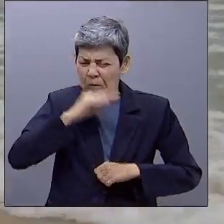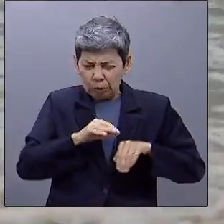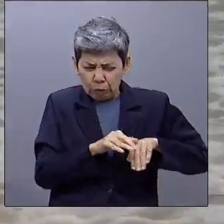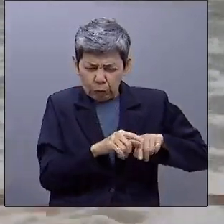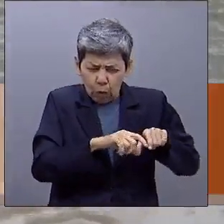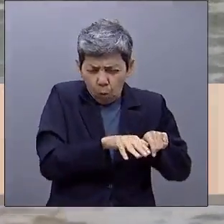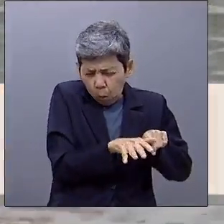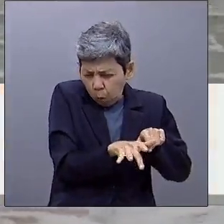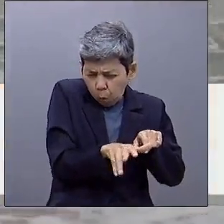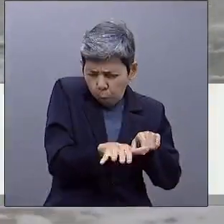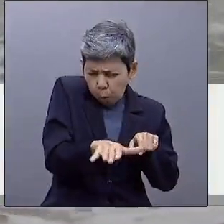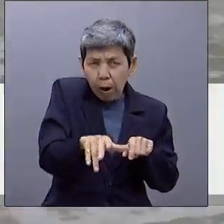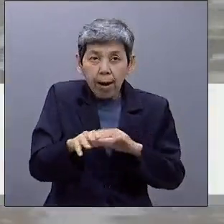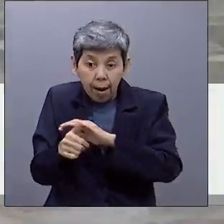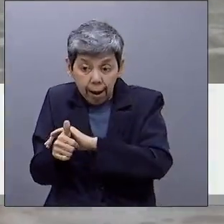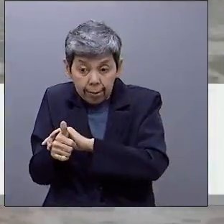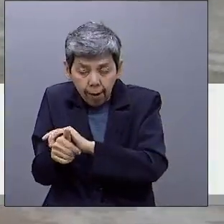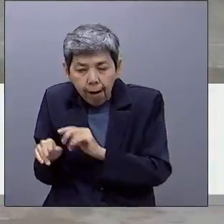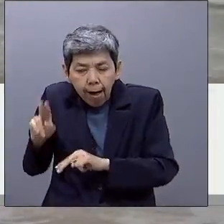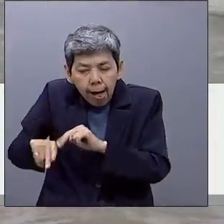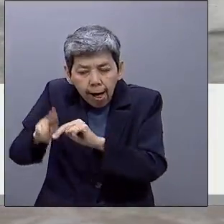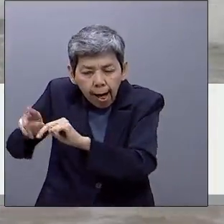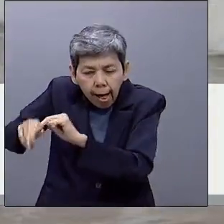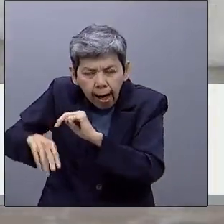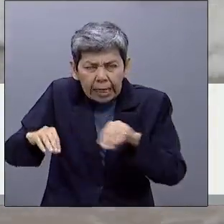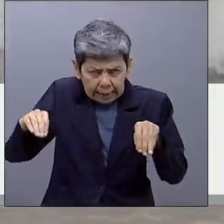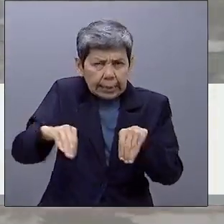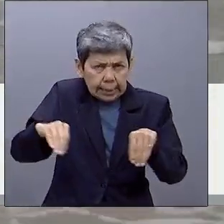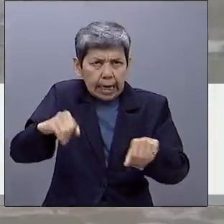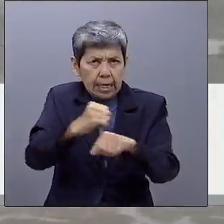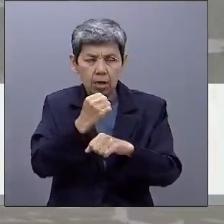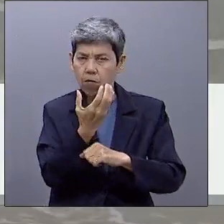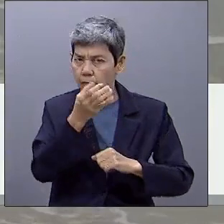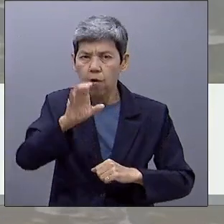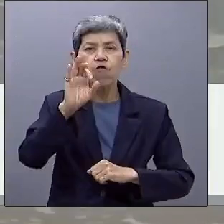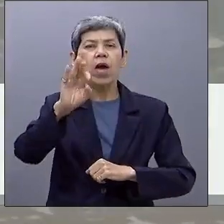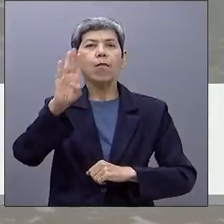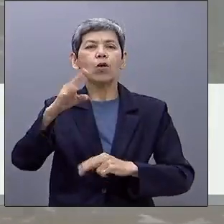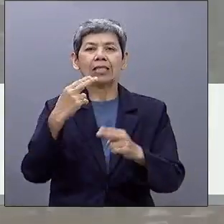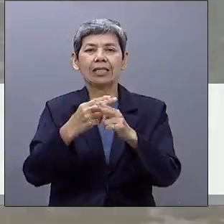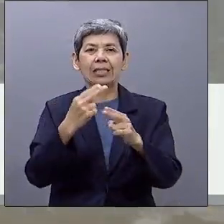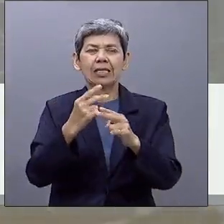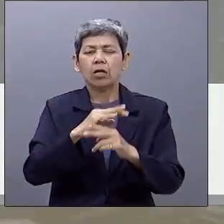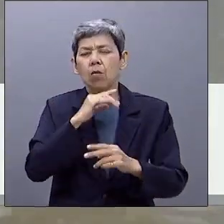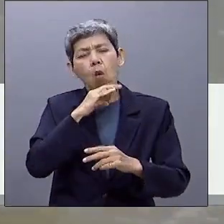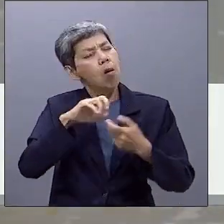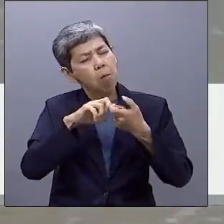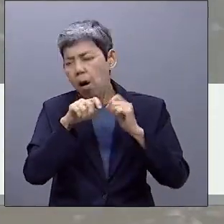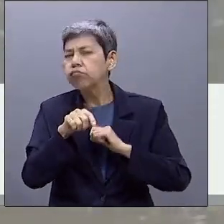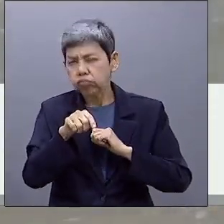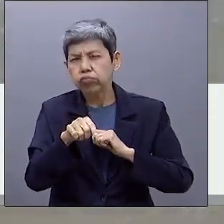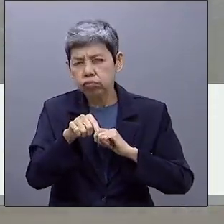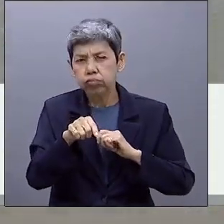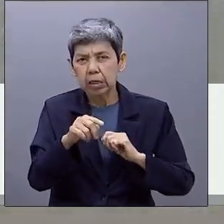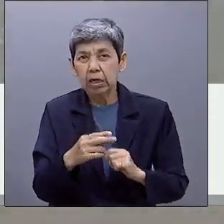ใกล้กับจุดที่เต่ามะเฟืองขึ้นมาวางไข่โดยได้โพสต์อยู่ใน Facebookชื่อเพจขยะมรสุมนะคะเป็น